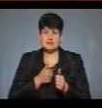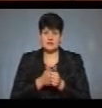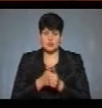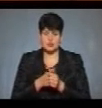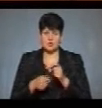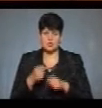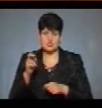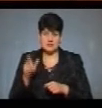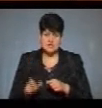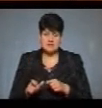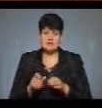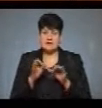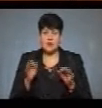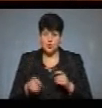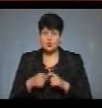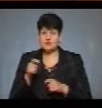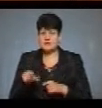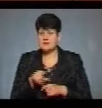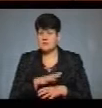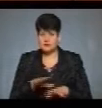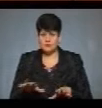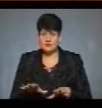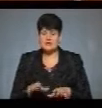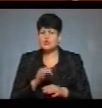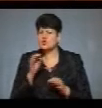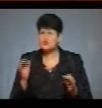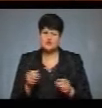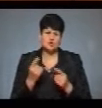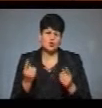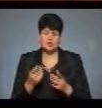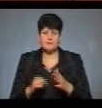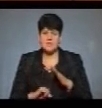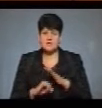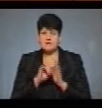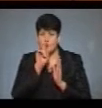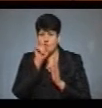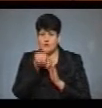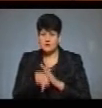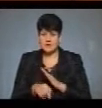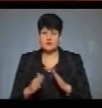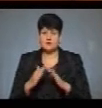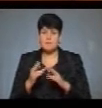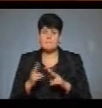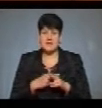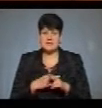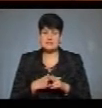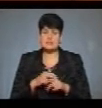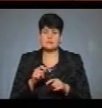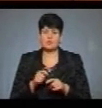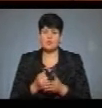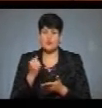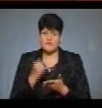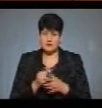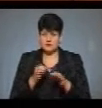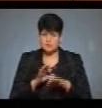було зрозуміло, що жодного злочинця там не було. Відповідно, жодної підстави для проникнення в житло без ухвали слідчого судді не було.